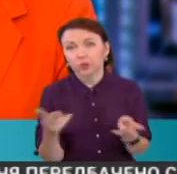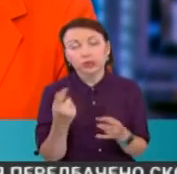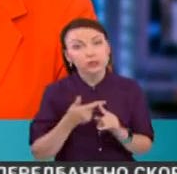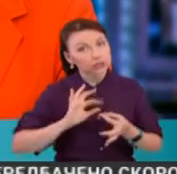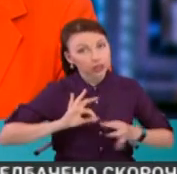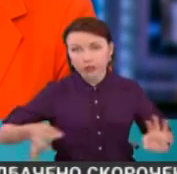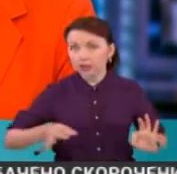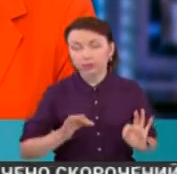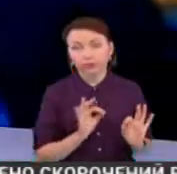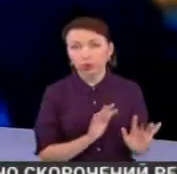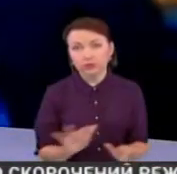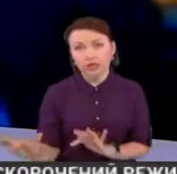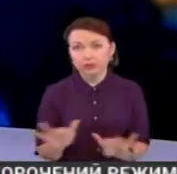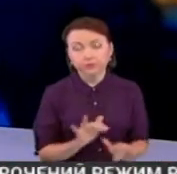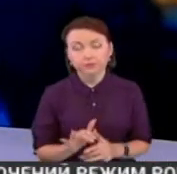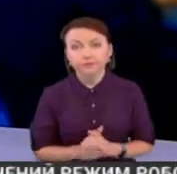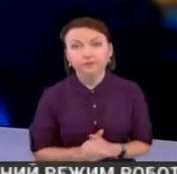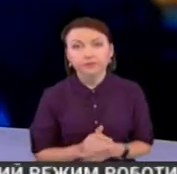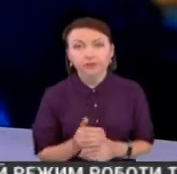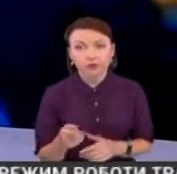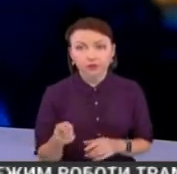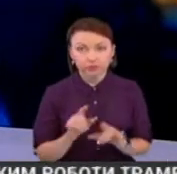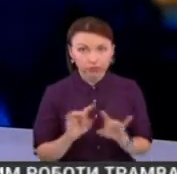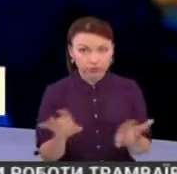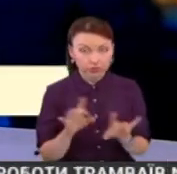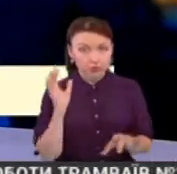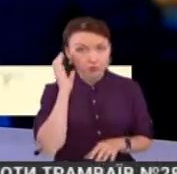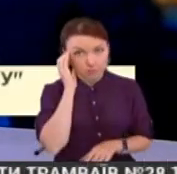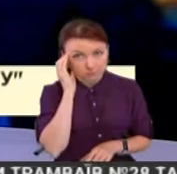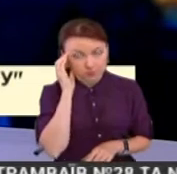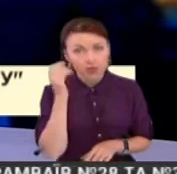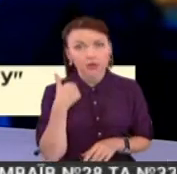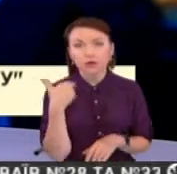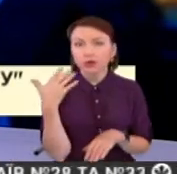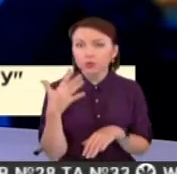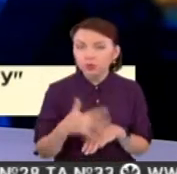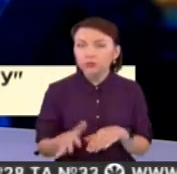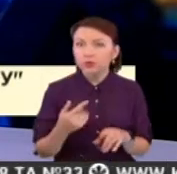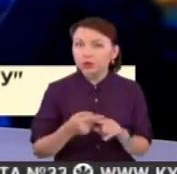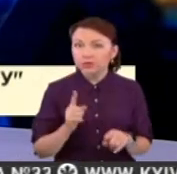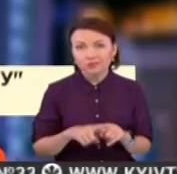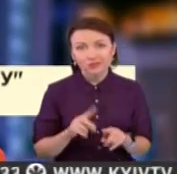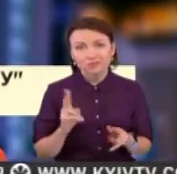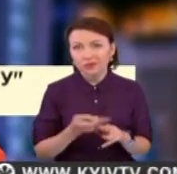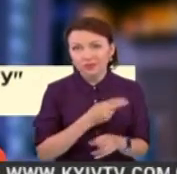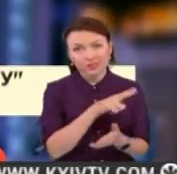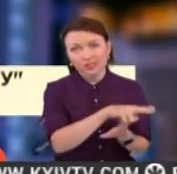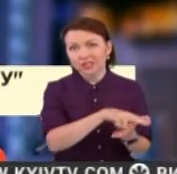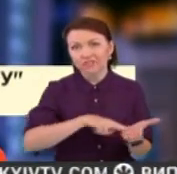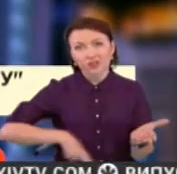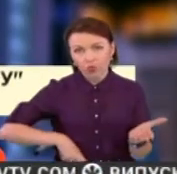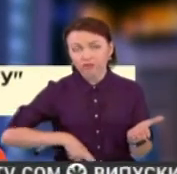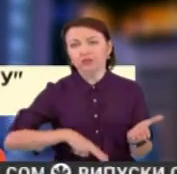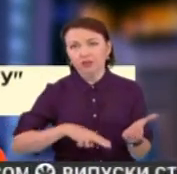складний процес. Те, що отут я розказав, ви розказали, як я розумію, це не сертифіковане